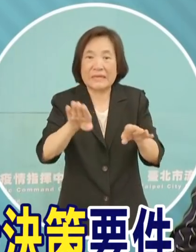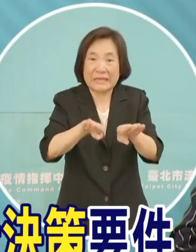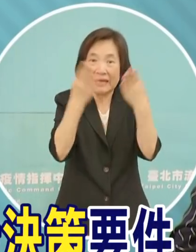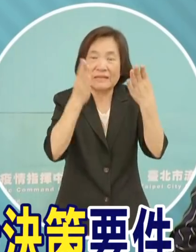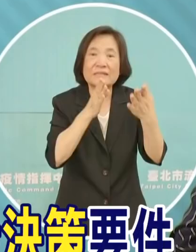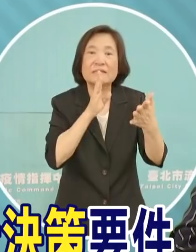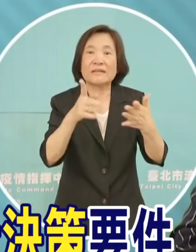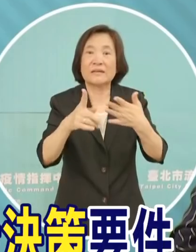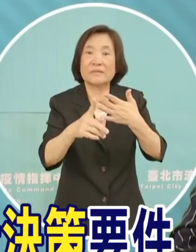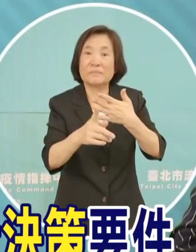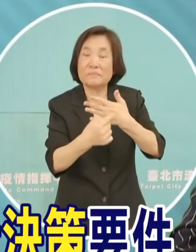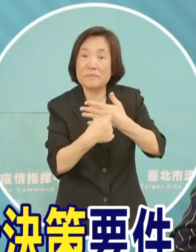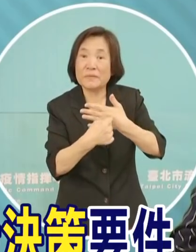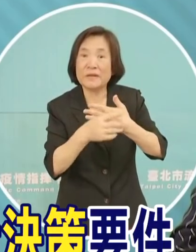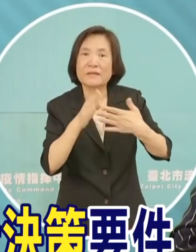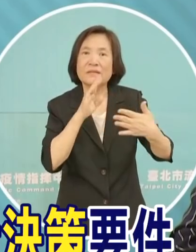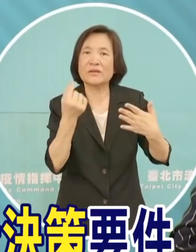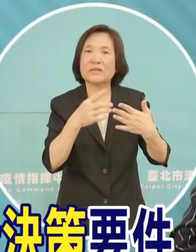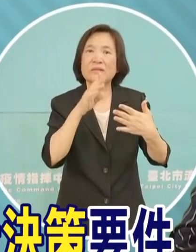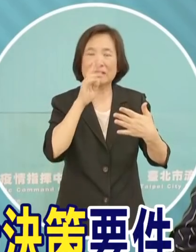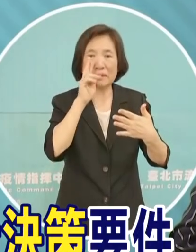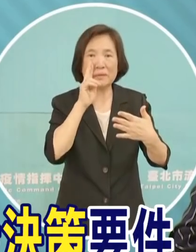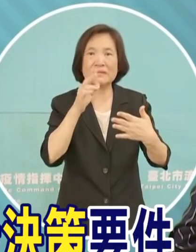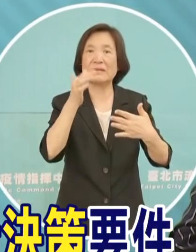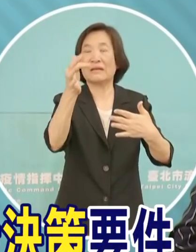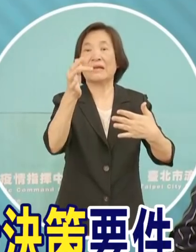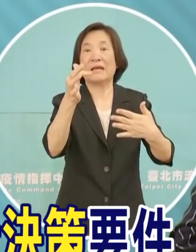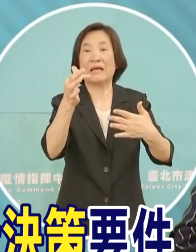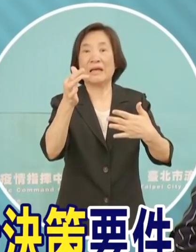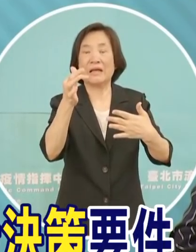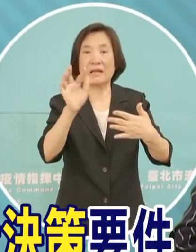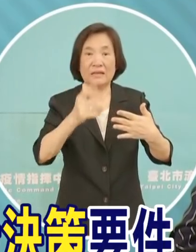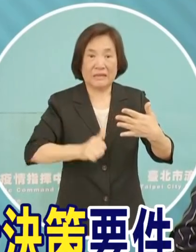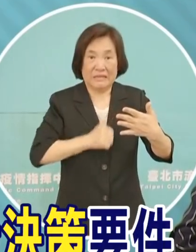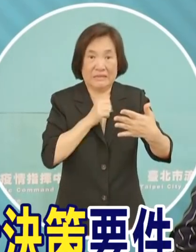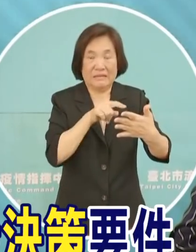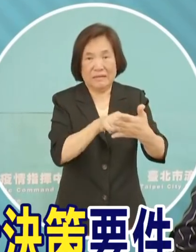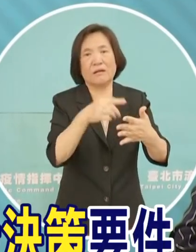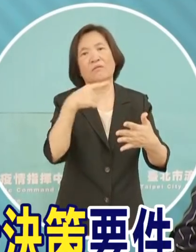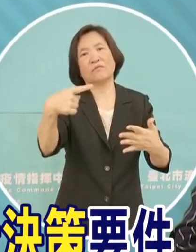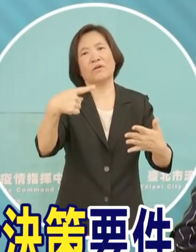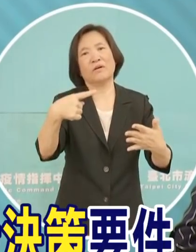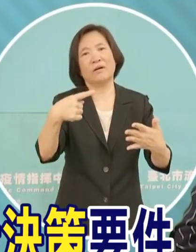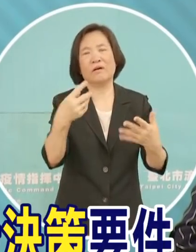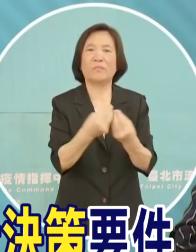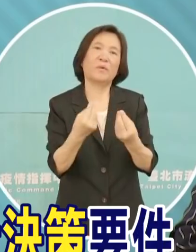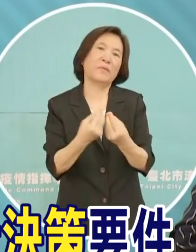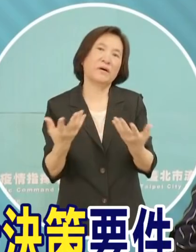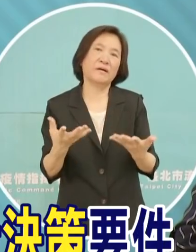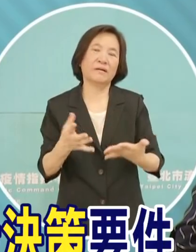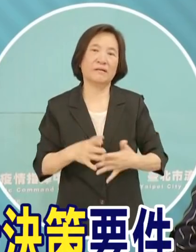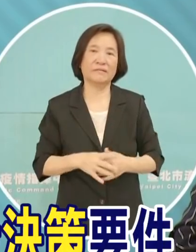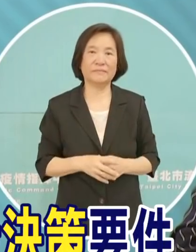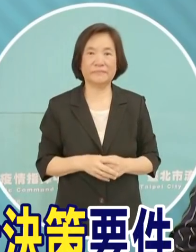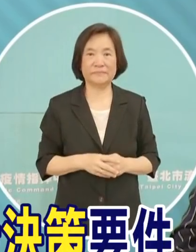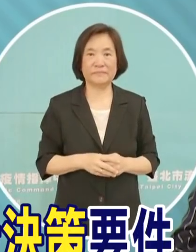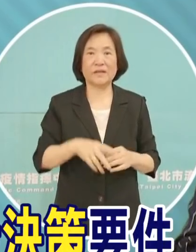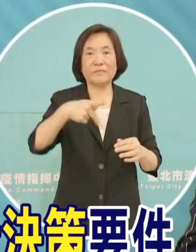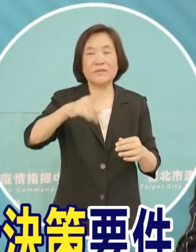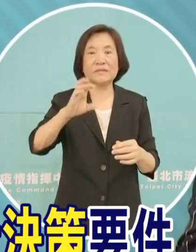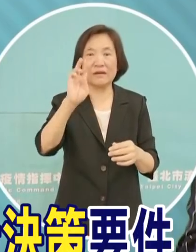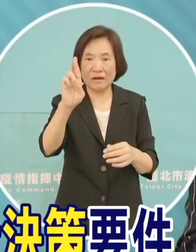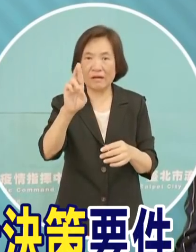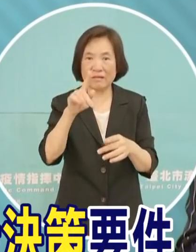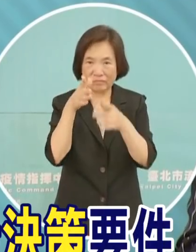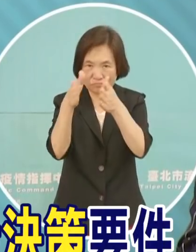期呢啊，也许病毒量还不高，所以有时候会快筛负的。它 PCR 是阳的，因为这个毕竟 PCR